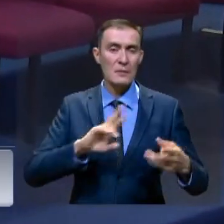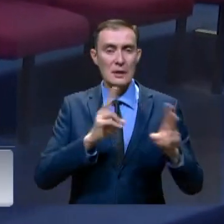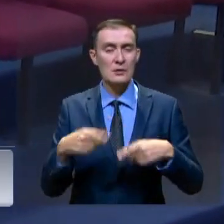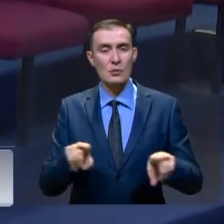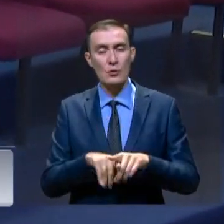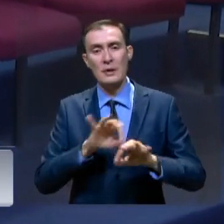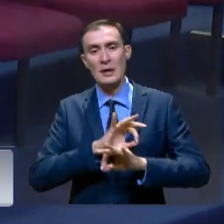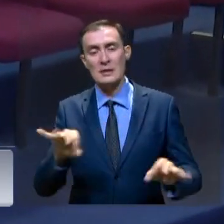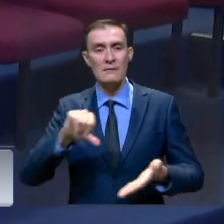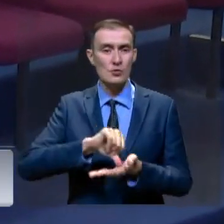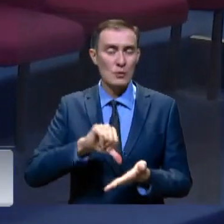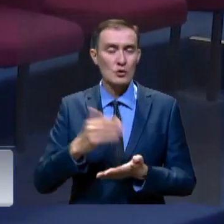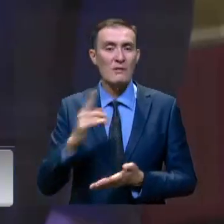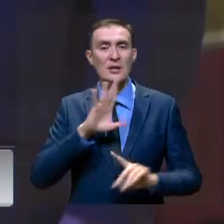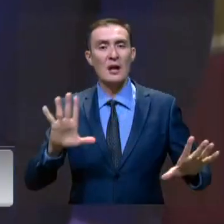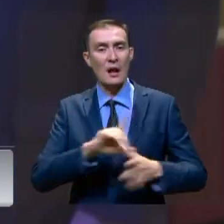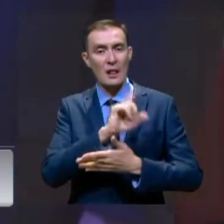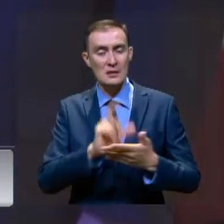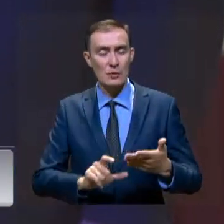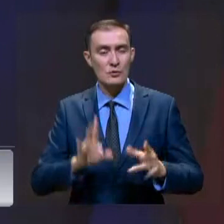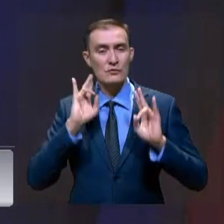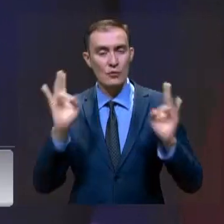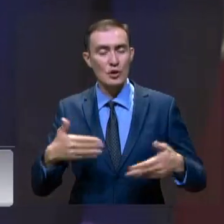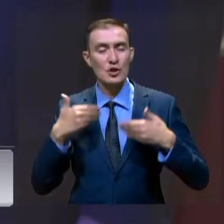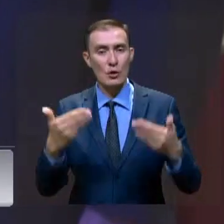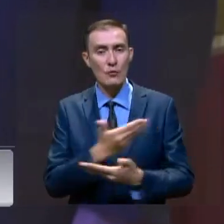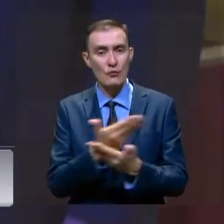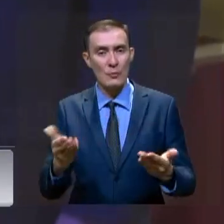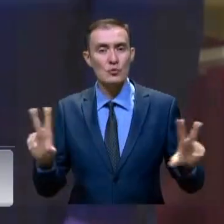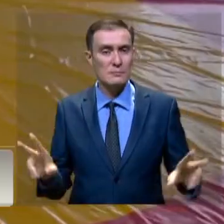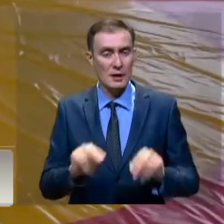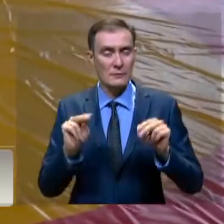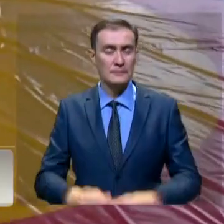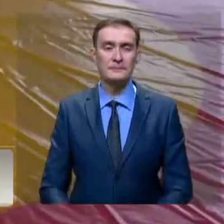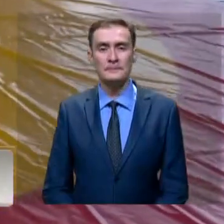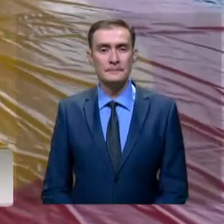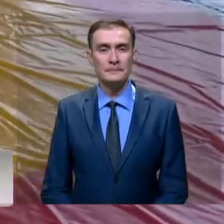прием и выступление. Пусть голоса продолжают звучать звонко. Желаю вам успехов.